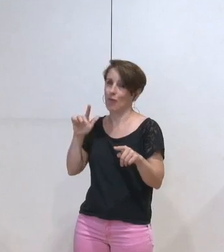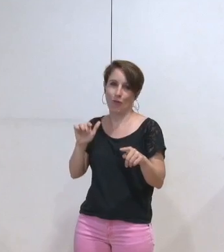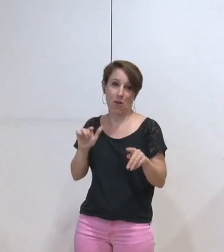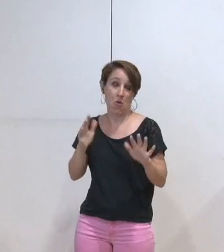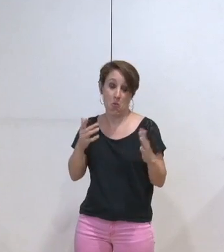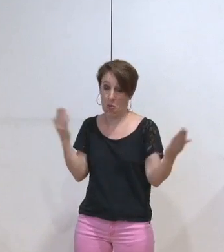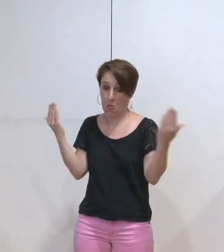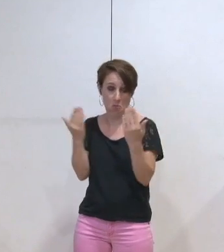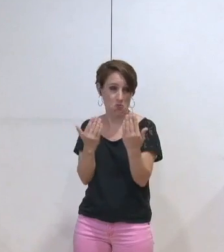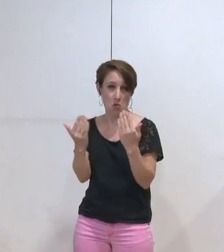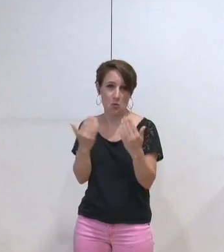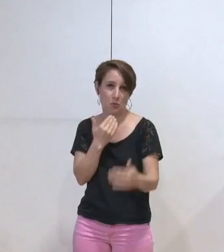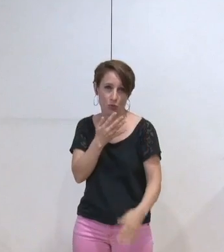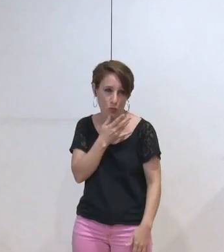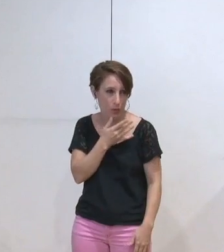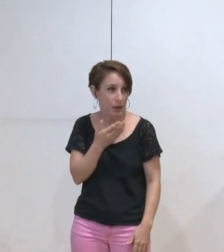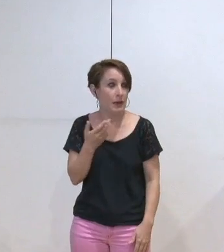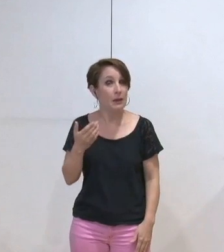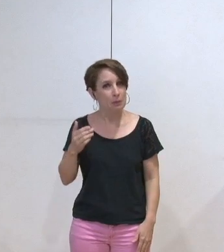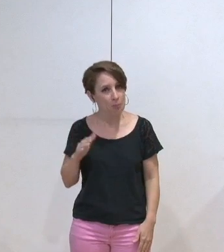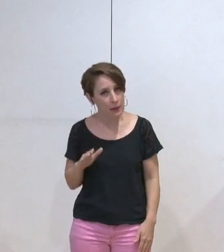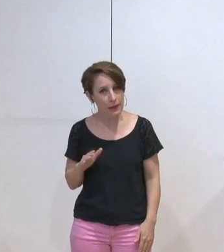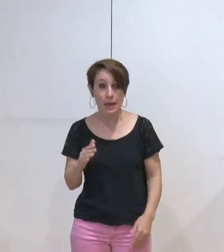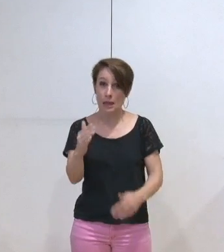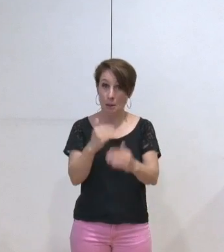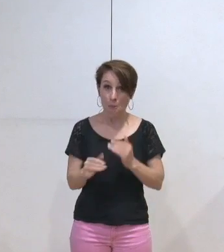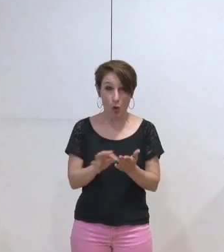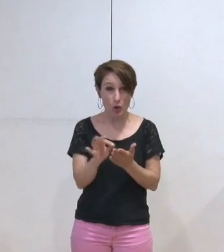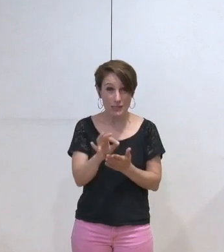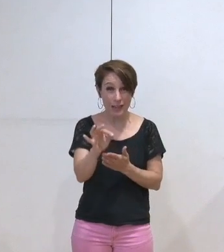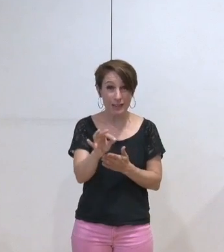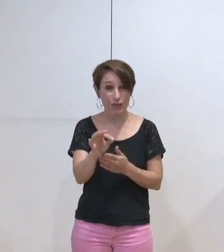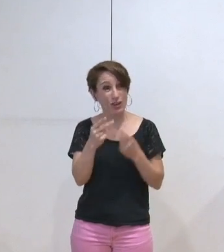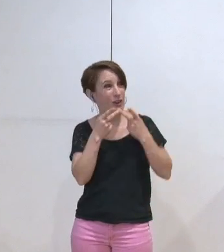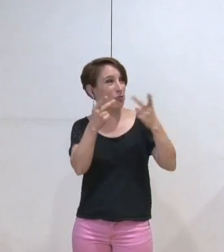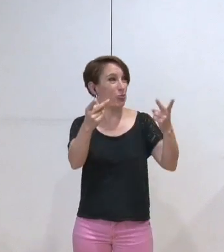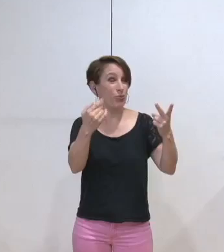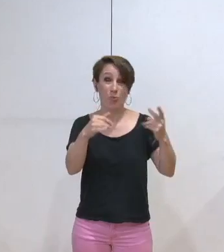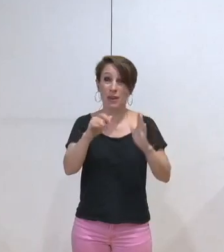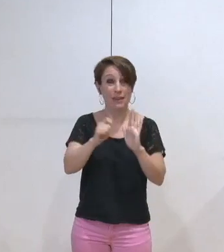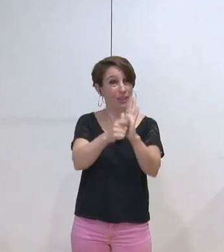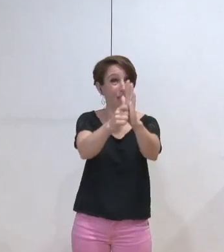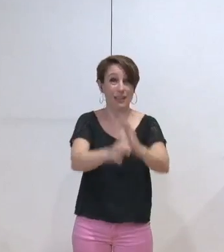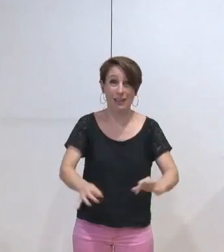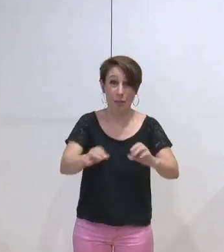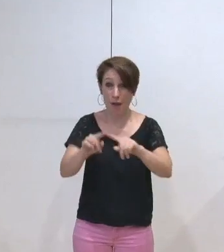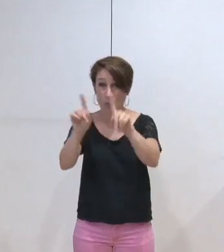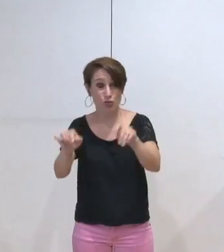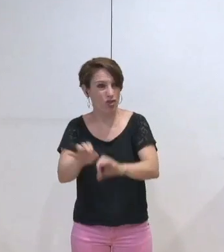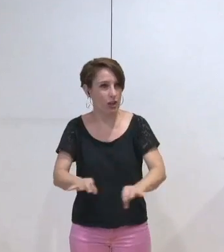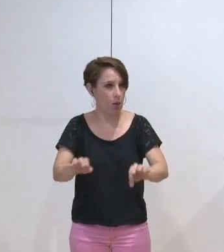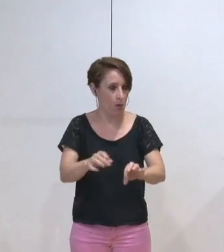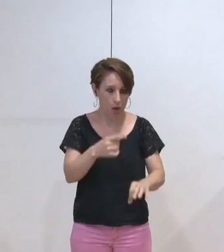autrement mais pour autant engager un plan stratégique sans aucune visibilité de calendrier de prospective budgétaire c'est pour le moins